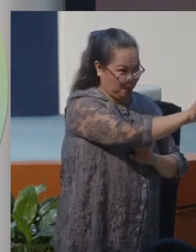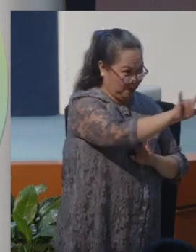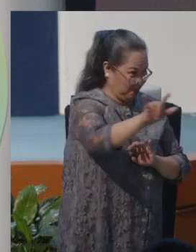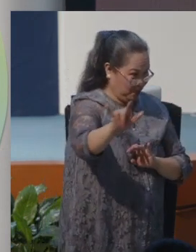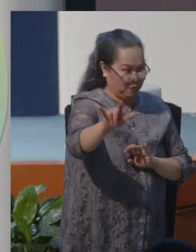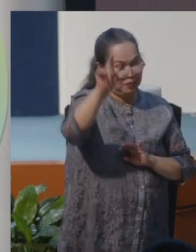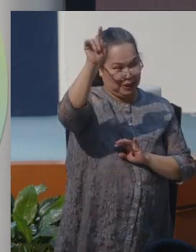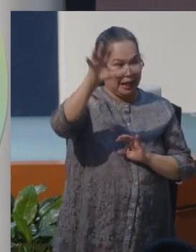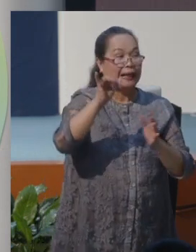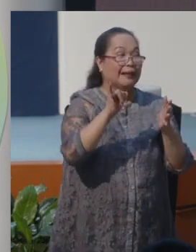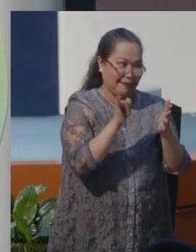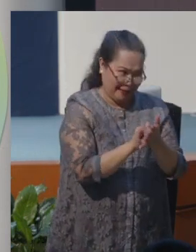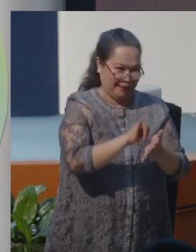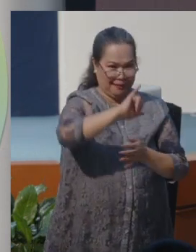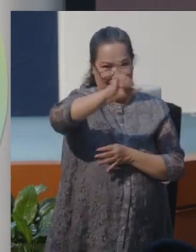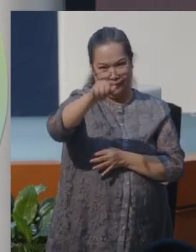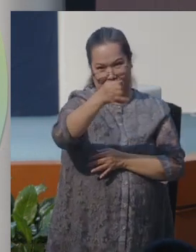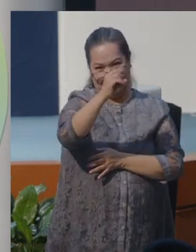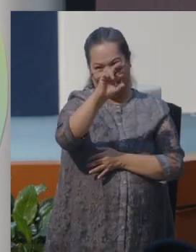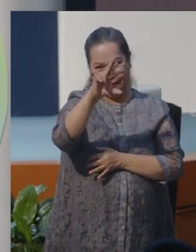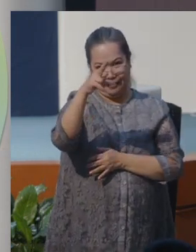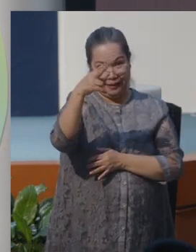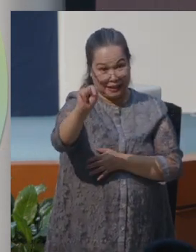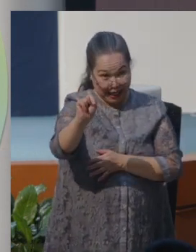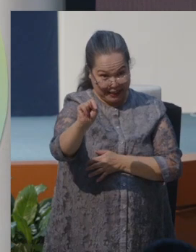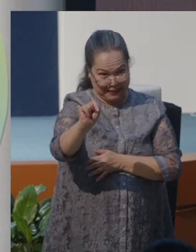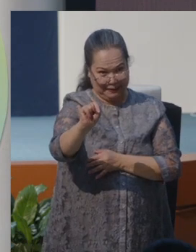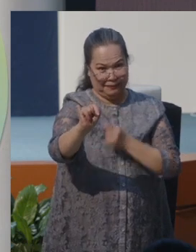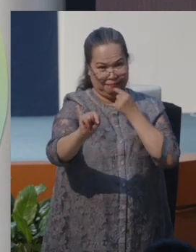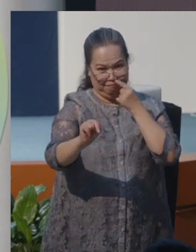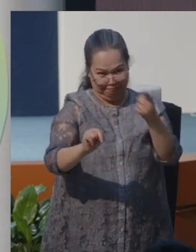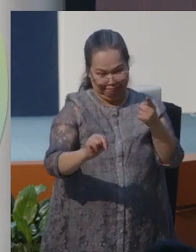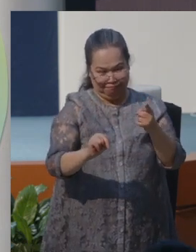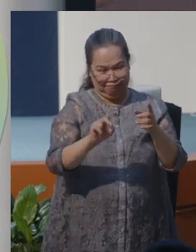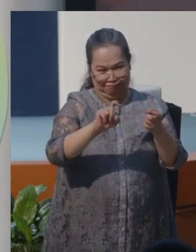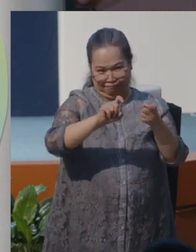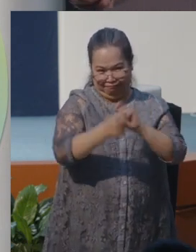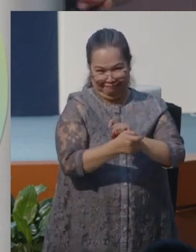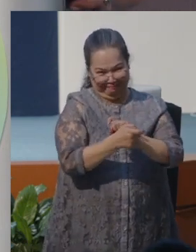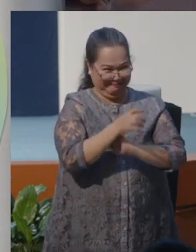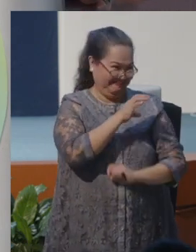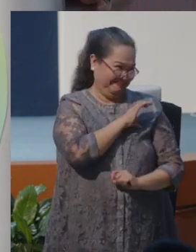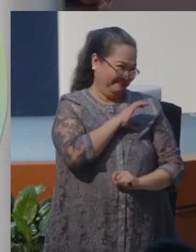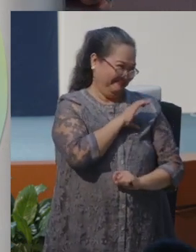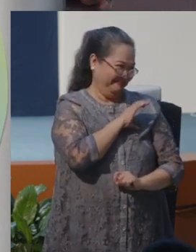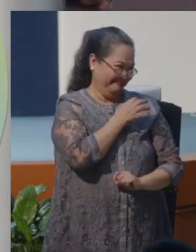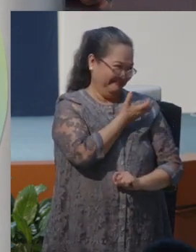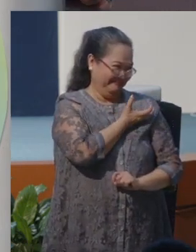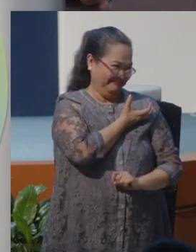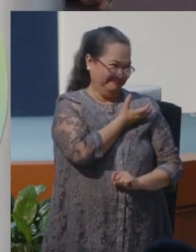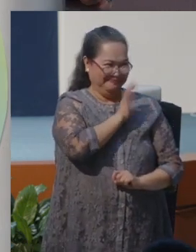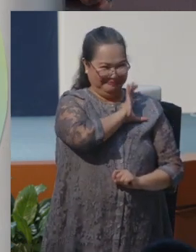God. Napakaganda ng kanyang pagbabago. Siya ang sumulat ng 5 New Testament books.